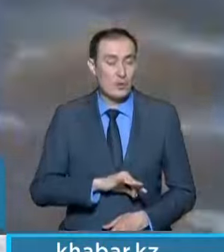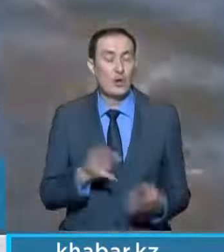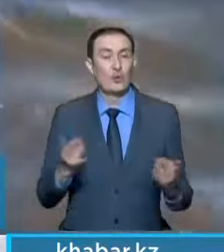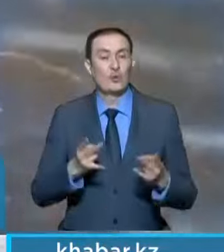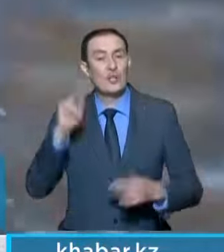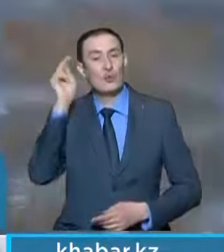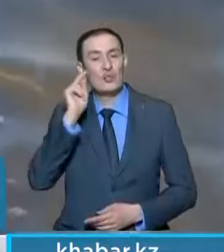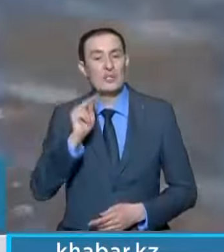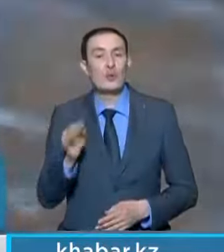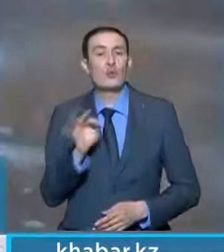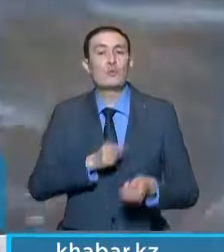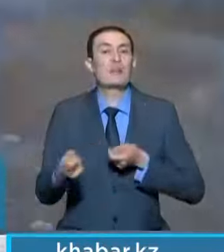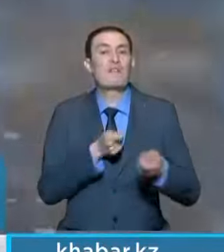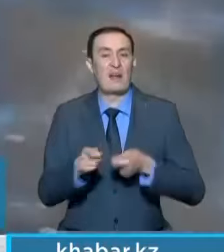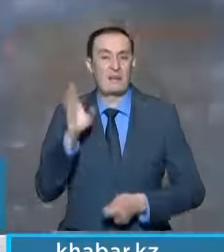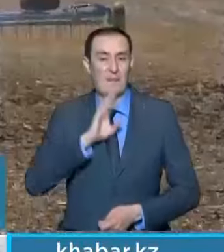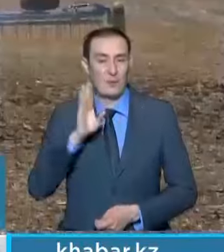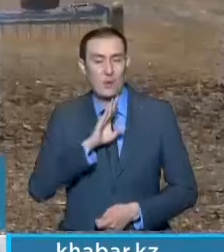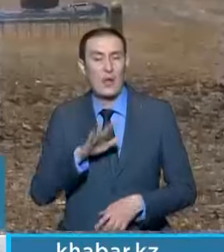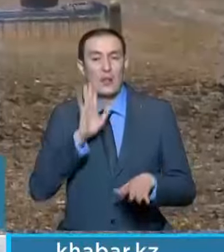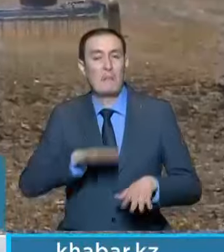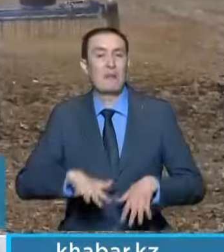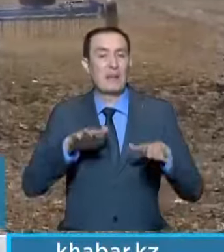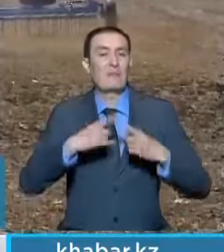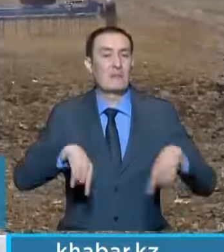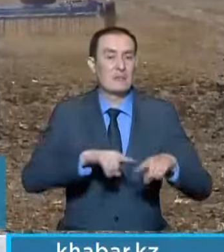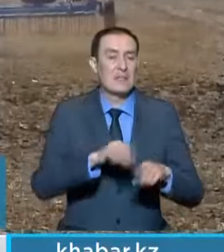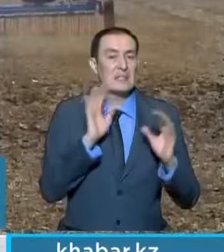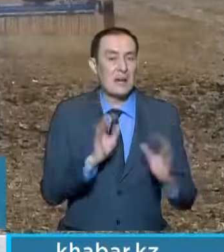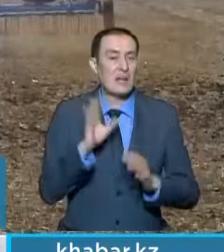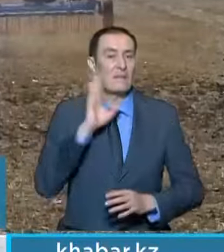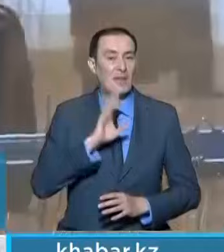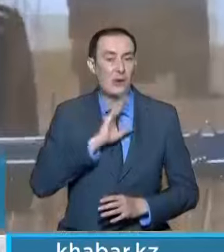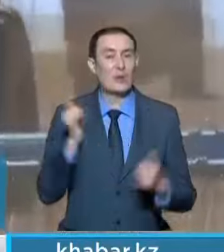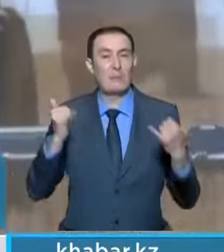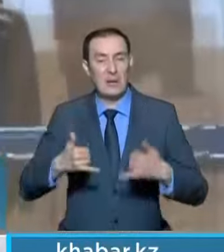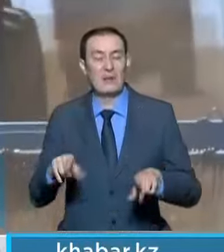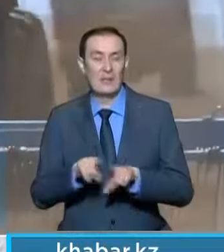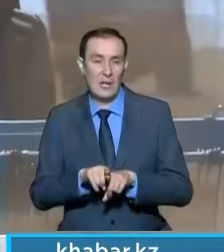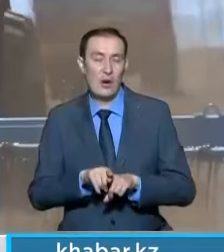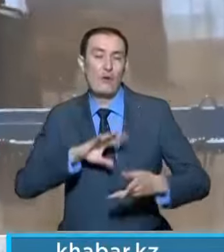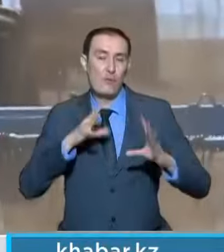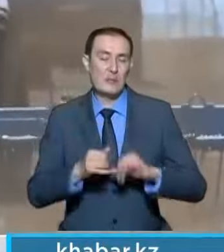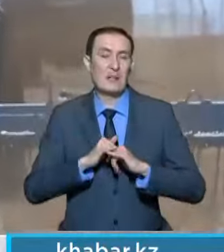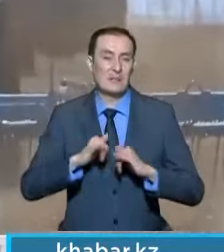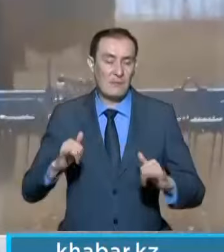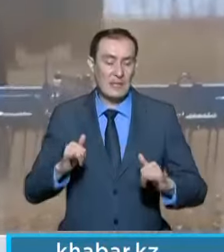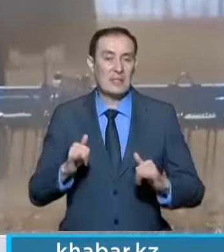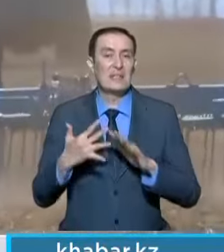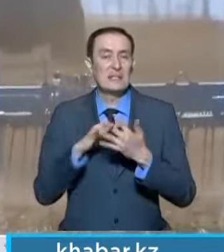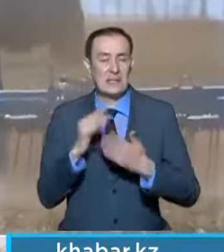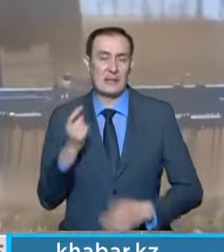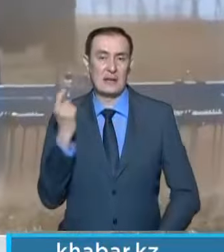нужно научиться ими управлять, наполнять водохранилища, сохранять влагу и таким образом развивать тоже